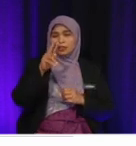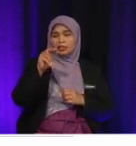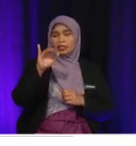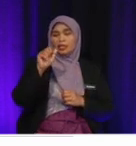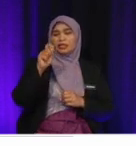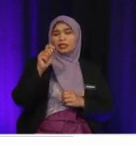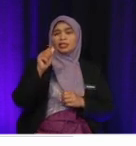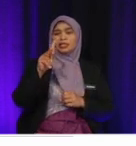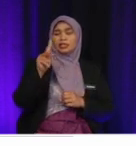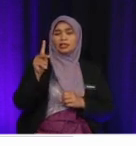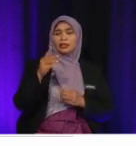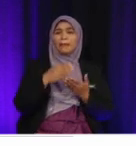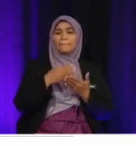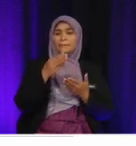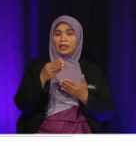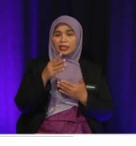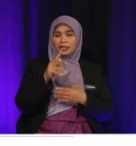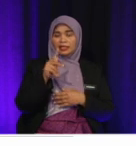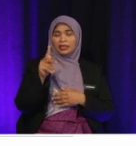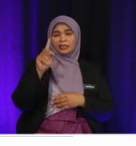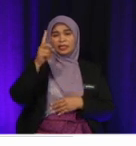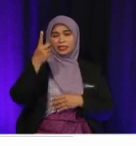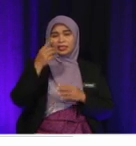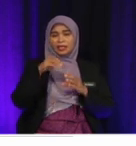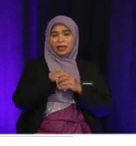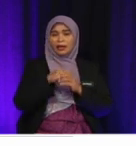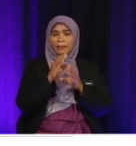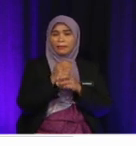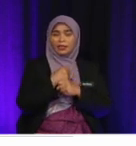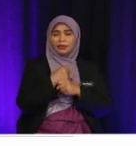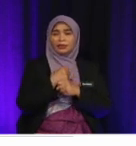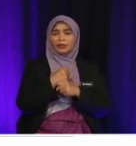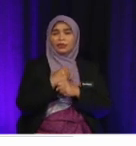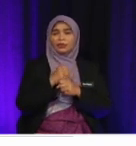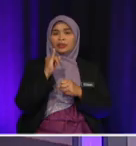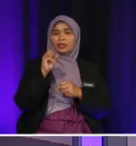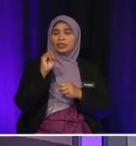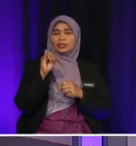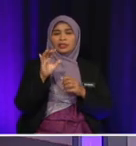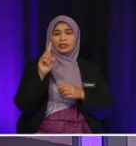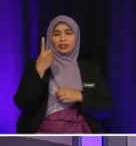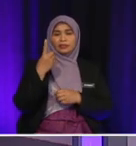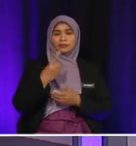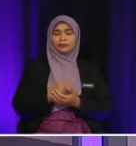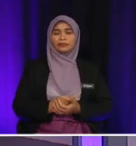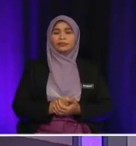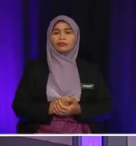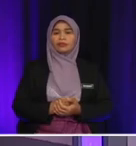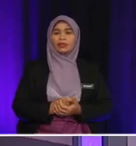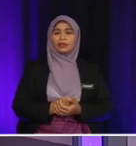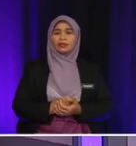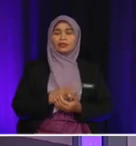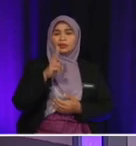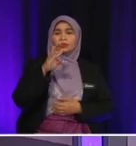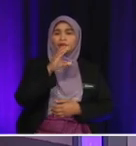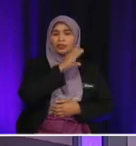begini berikan sahaja dalam bentuk apa ni isi-isi sahaja ya kemudian dua